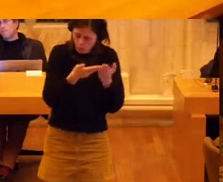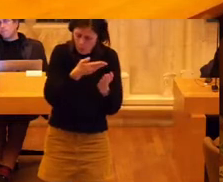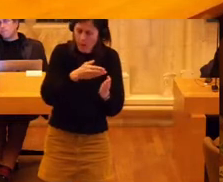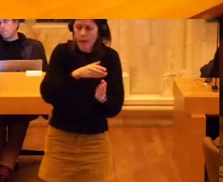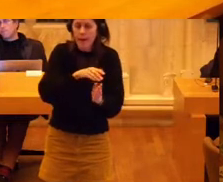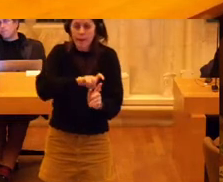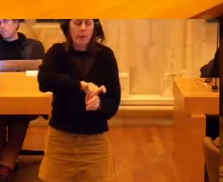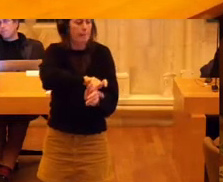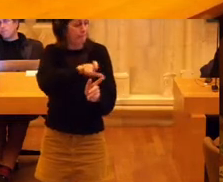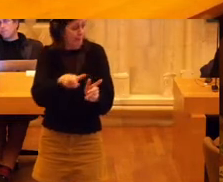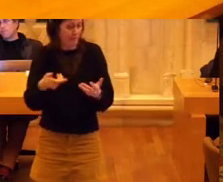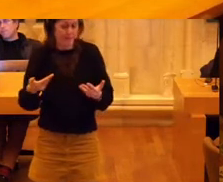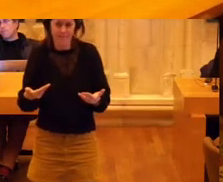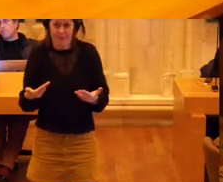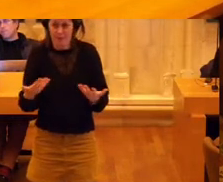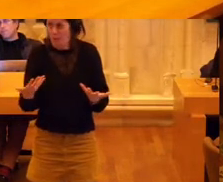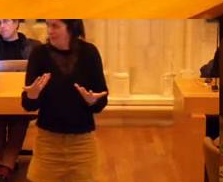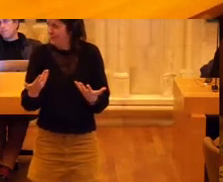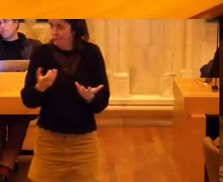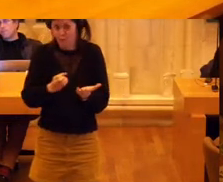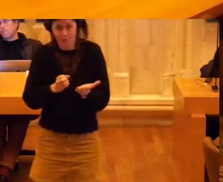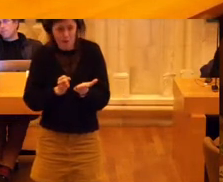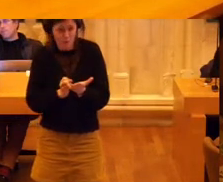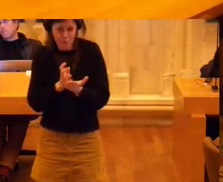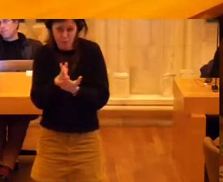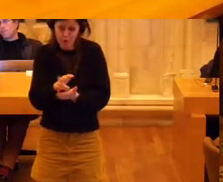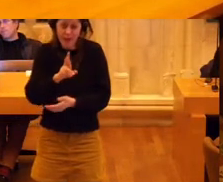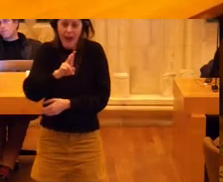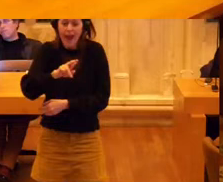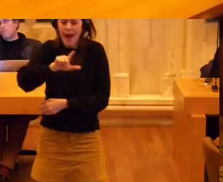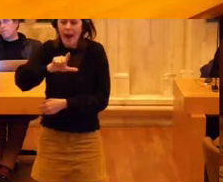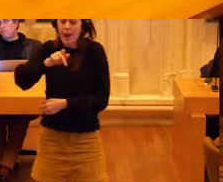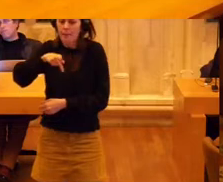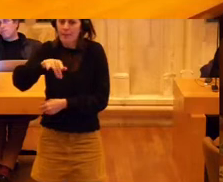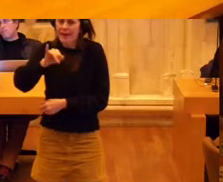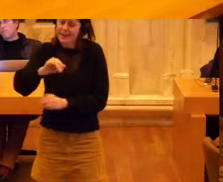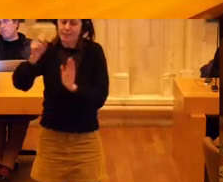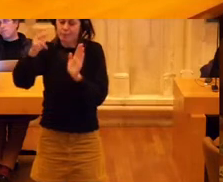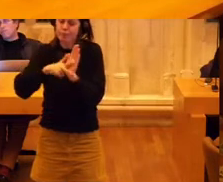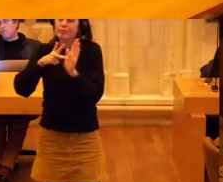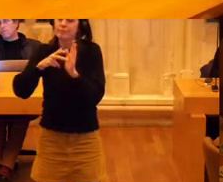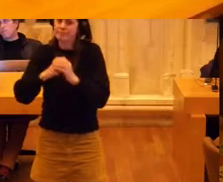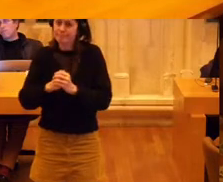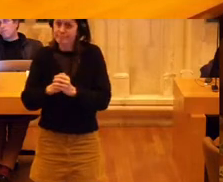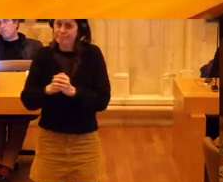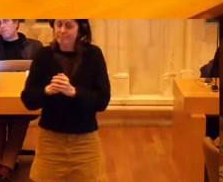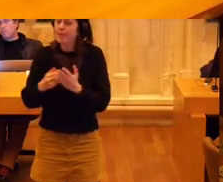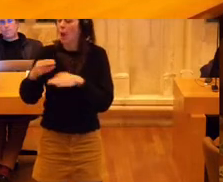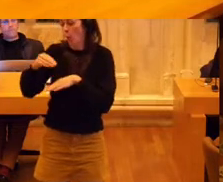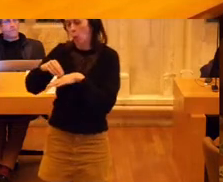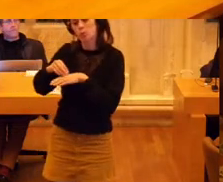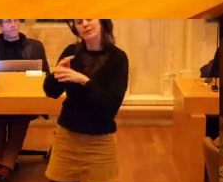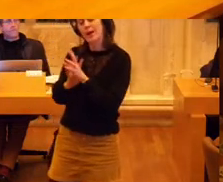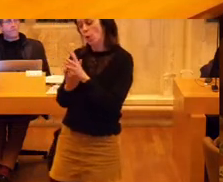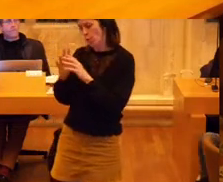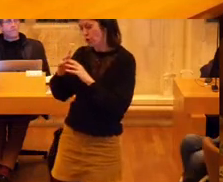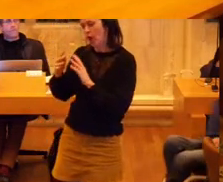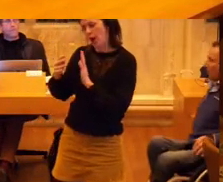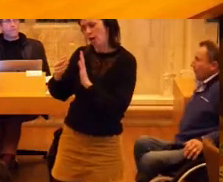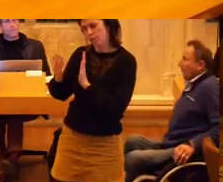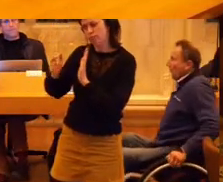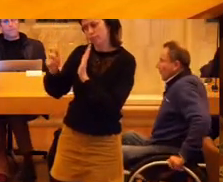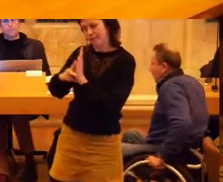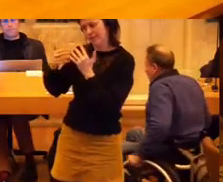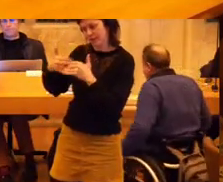convient maintenant d'arrêter le projet de RLPI. Donc on a eu un arrêt du projet en conseil communautaire, et les avis